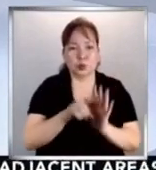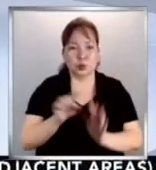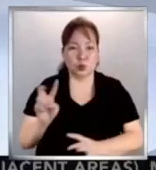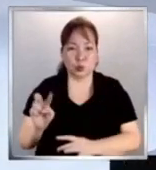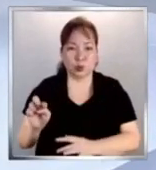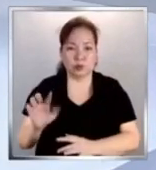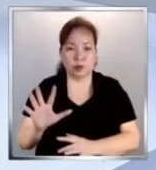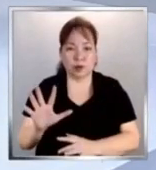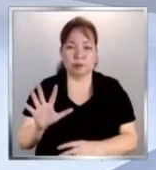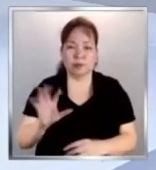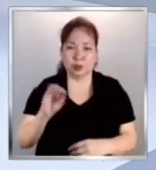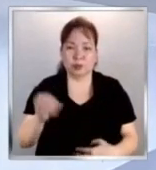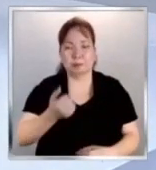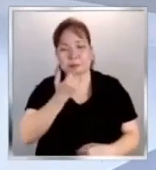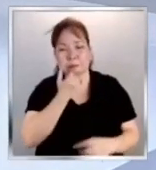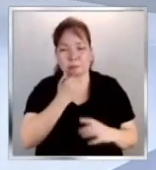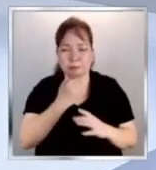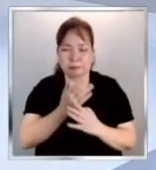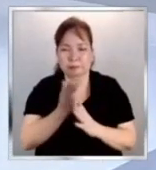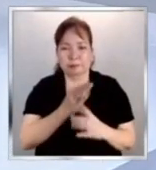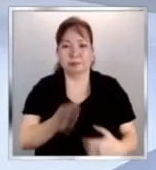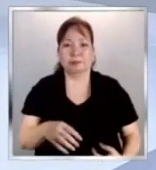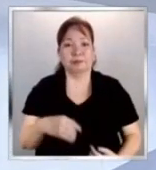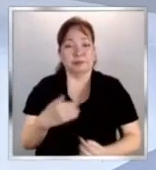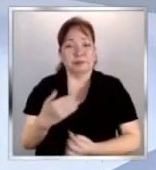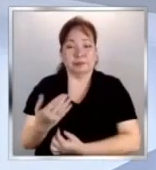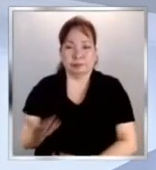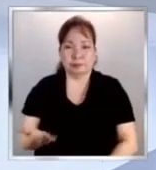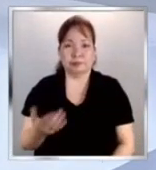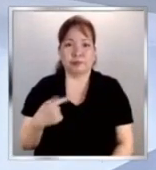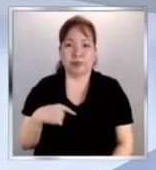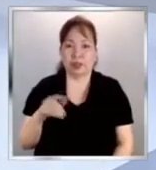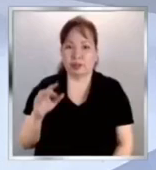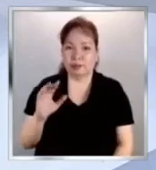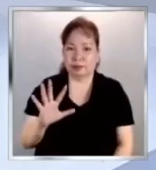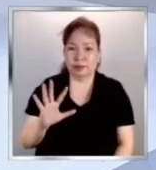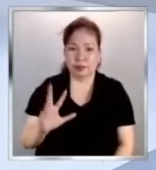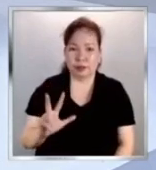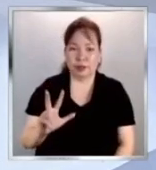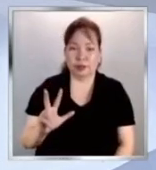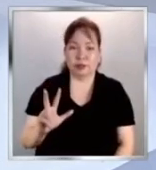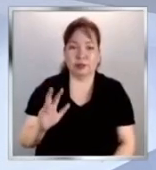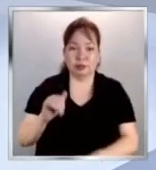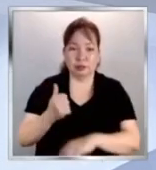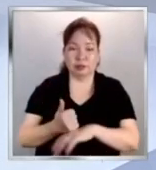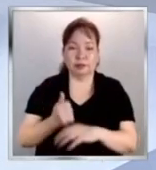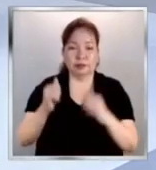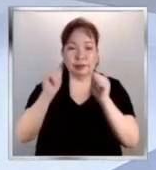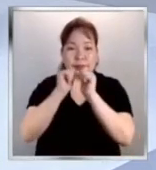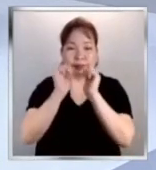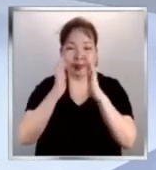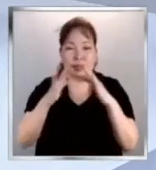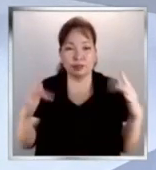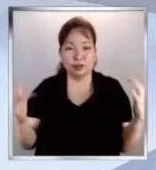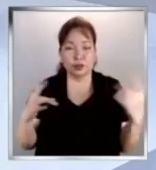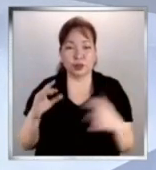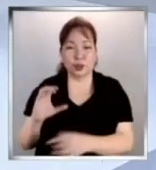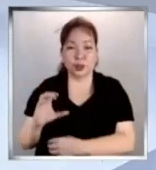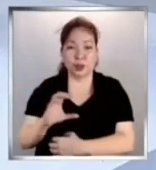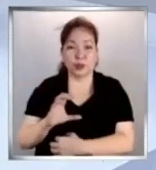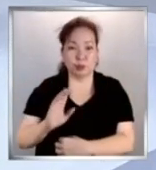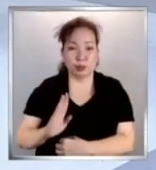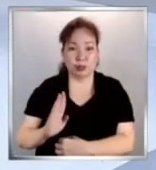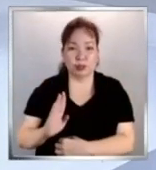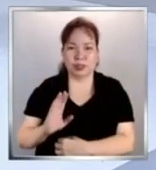Naging maniningning ang pagtatanghal sa 53rd founding anniversary ng Cultural Center of the Philippines. Pero simula sa susunod na taon,